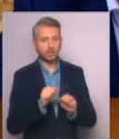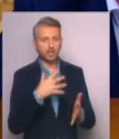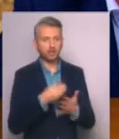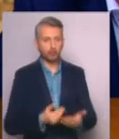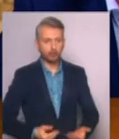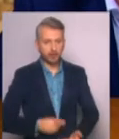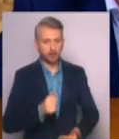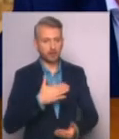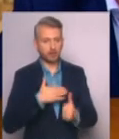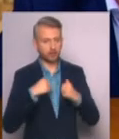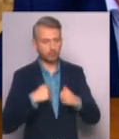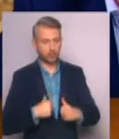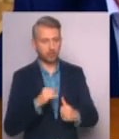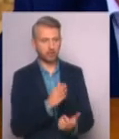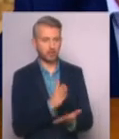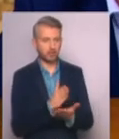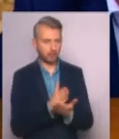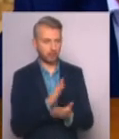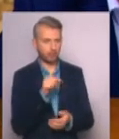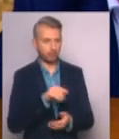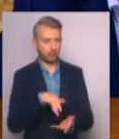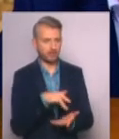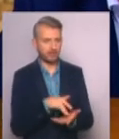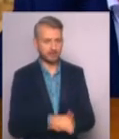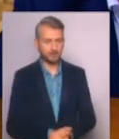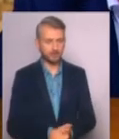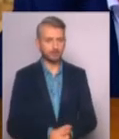наш спокій і перебування в цьому місці.